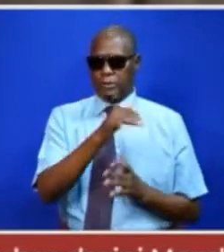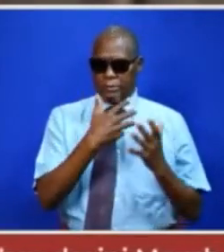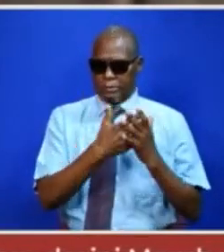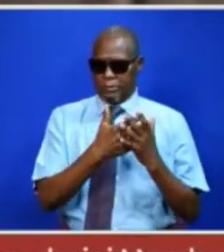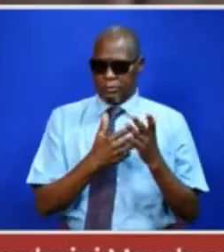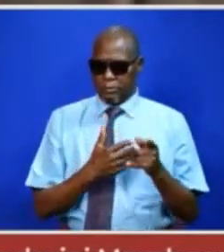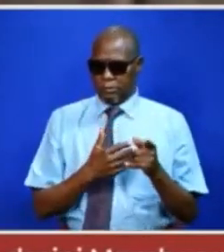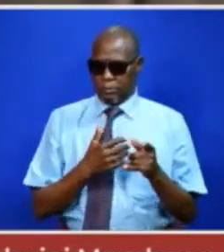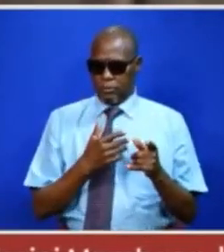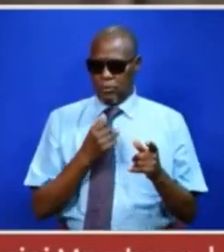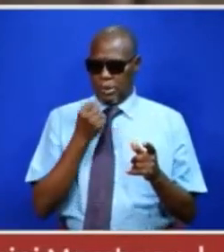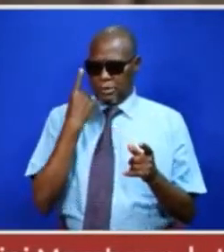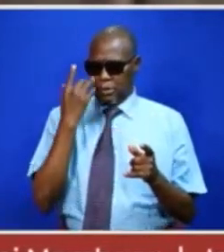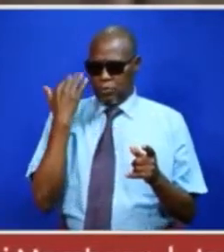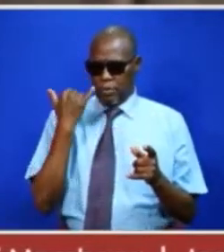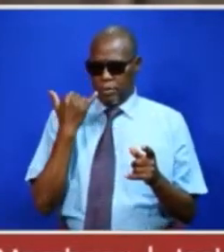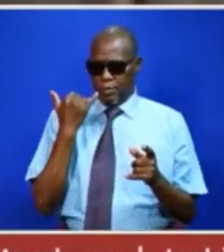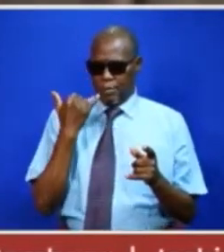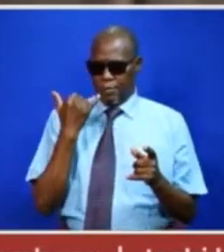Umeelewa nini?